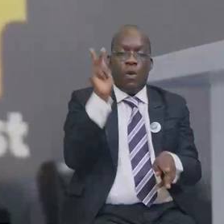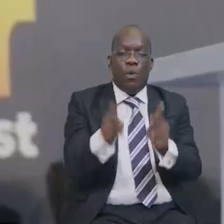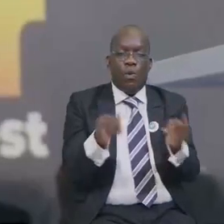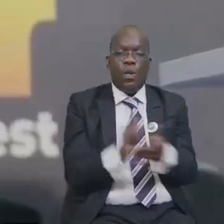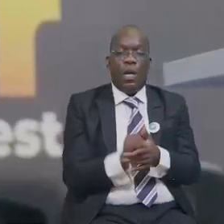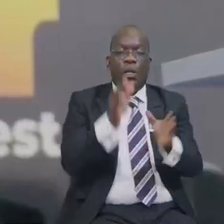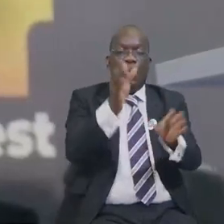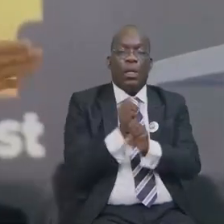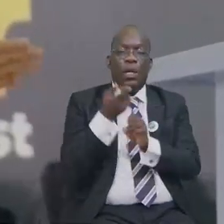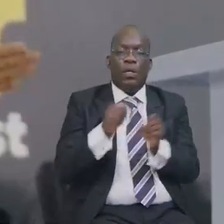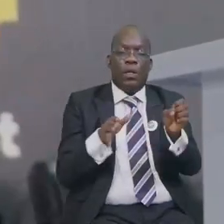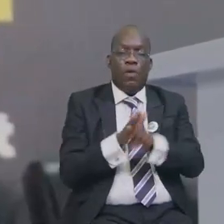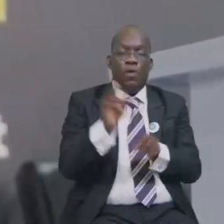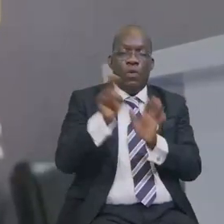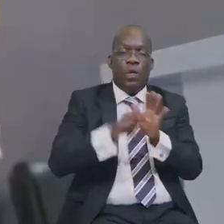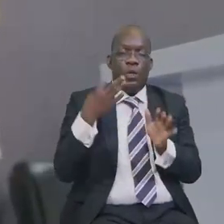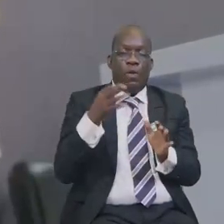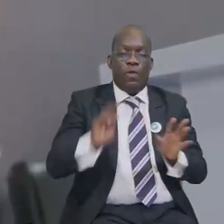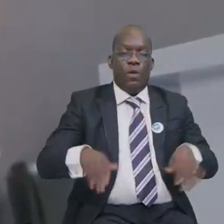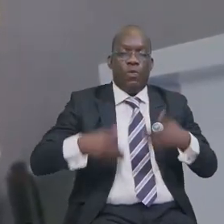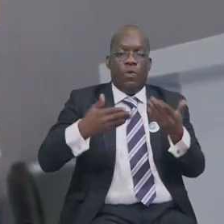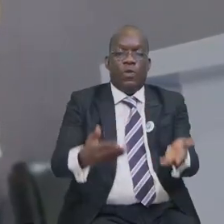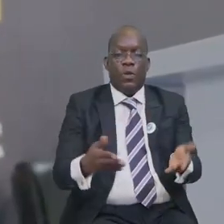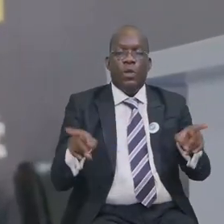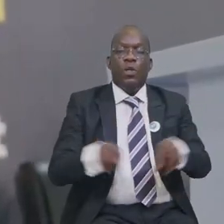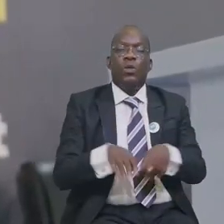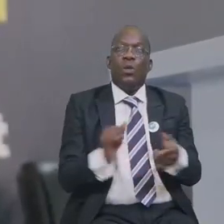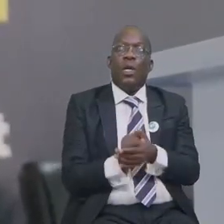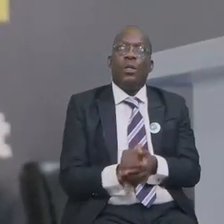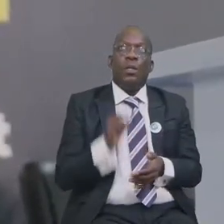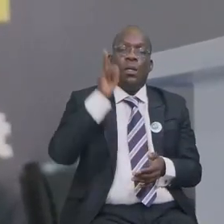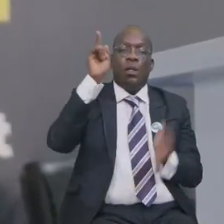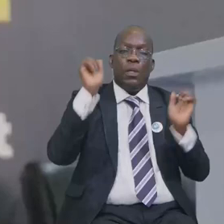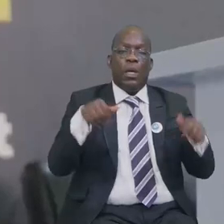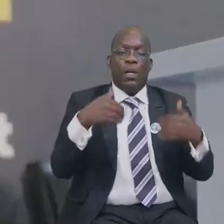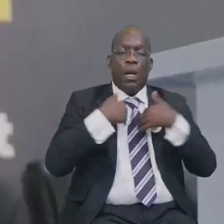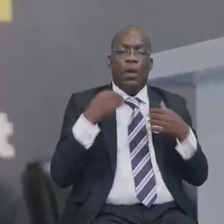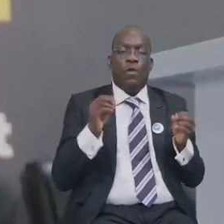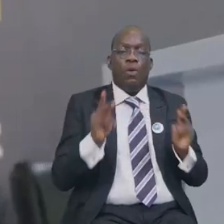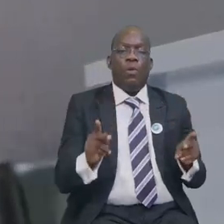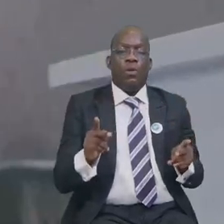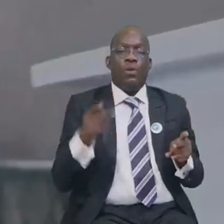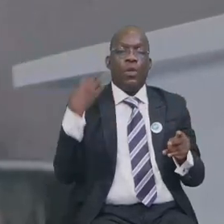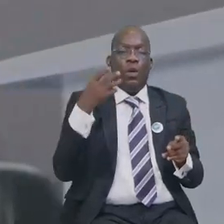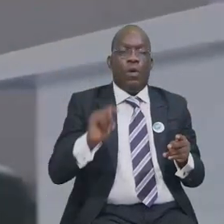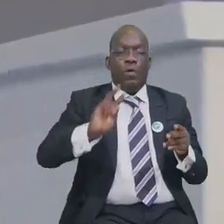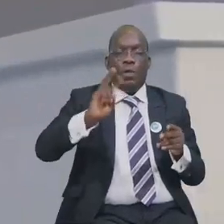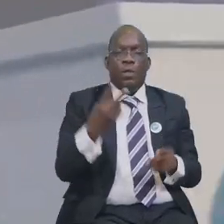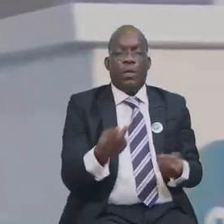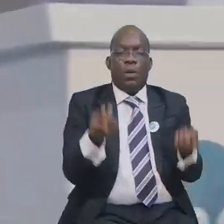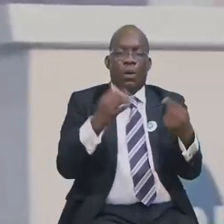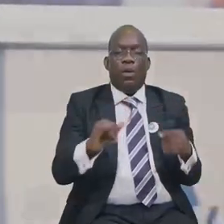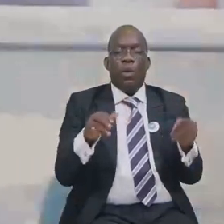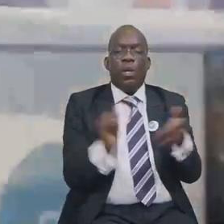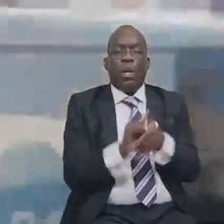des provisions de la première venue de Christ, afin qu'ils aient le privilège de la seconde venue. Et cela